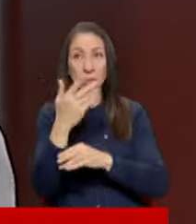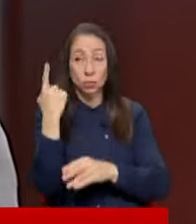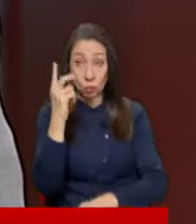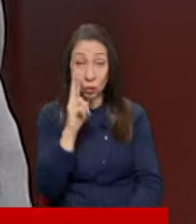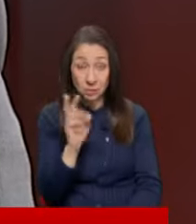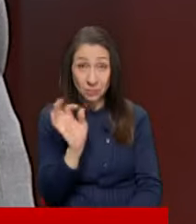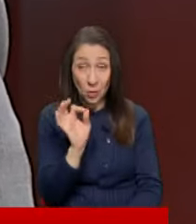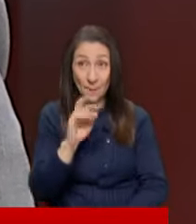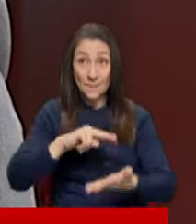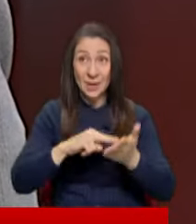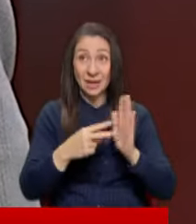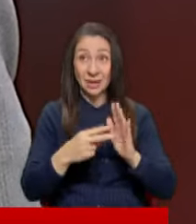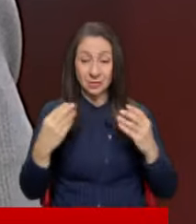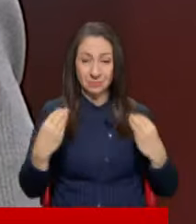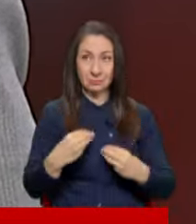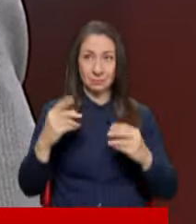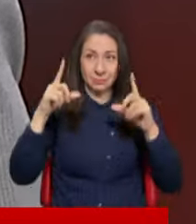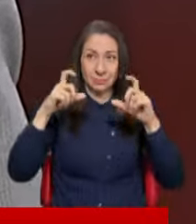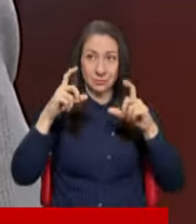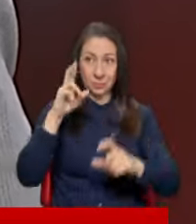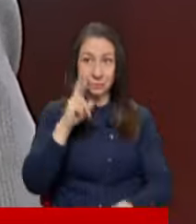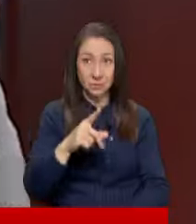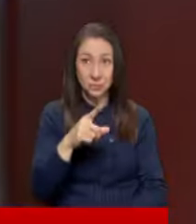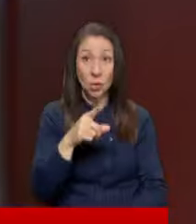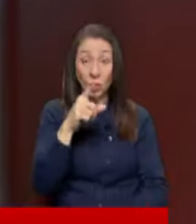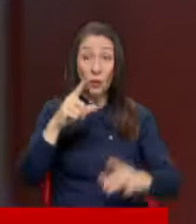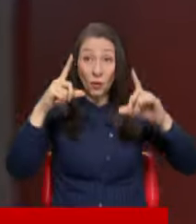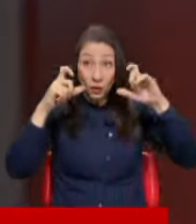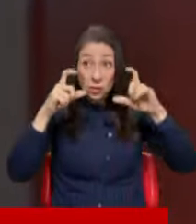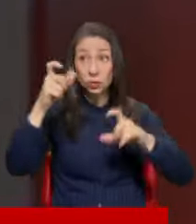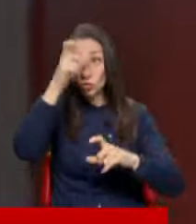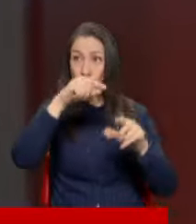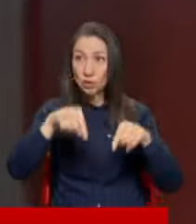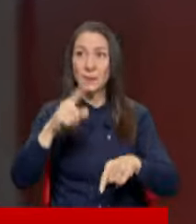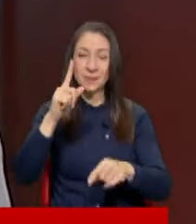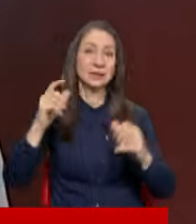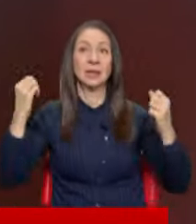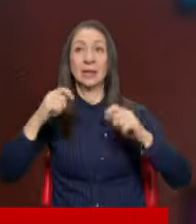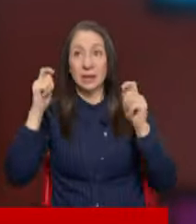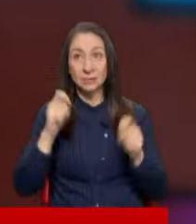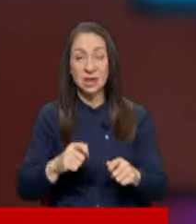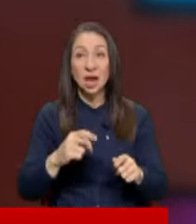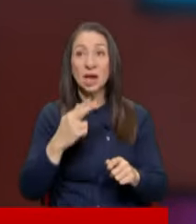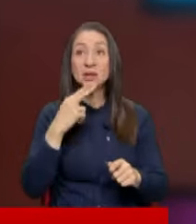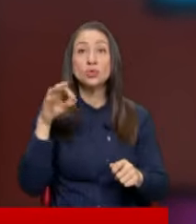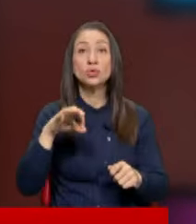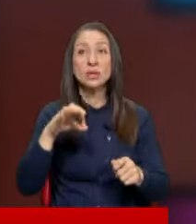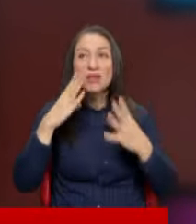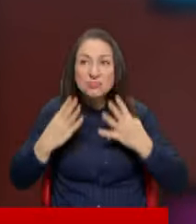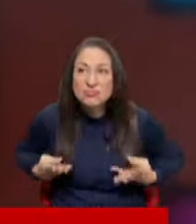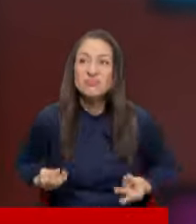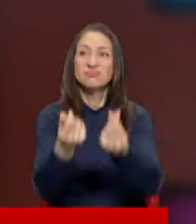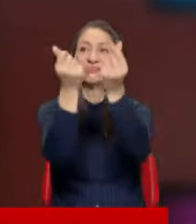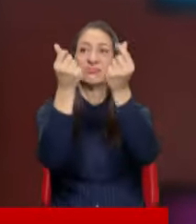gördün değil mi o mankenin o bayrakla verdiği fotoğrafı o fotoğrafı Türkiye'de birisi verseydi di kadın şu anda linç